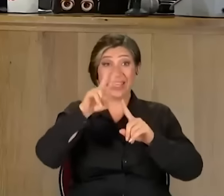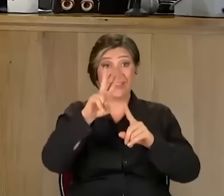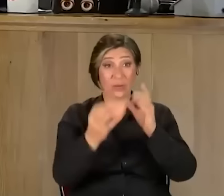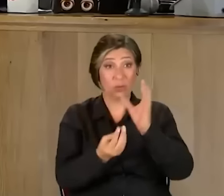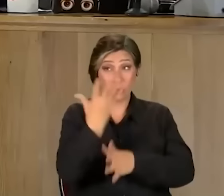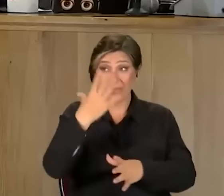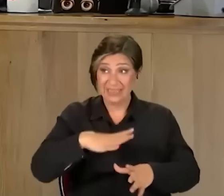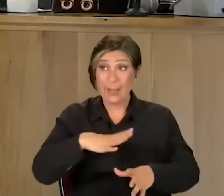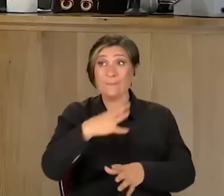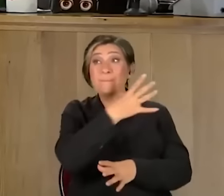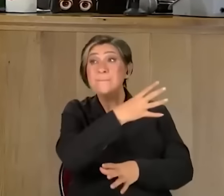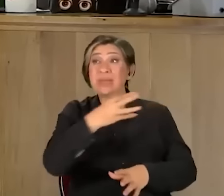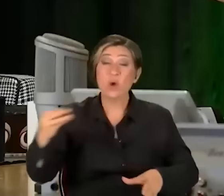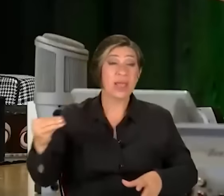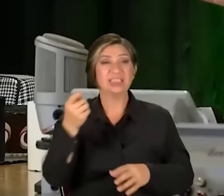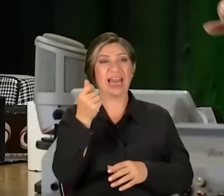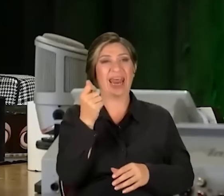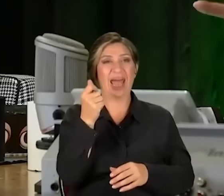istersen